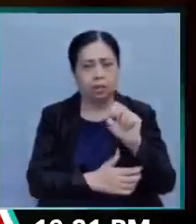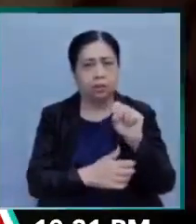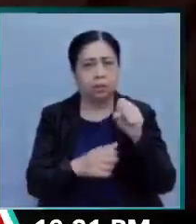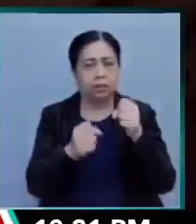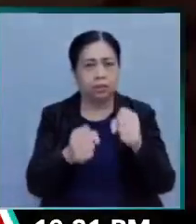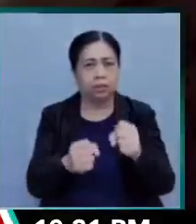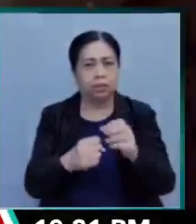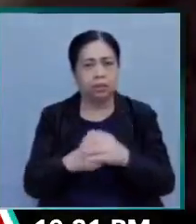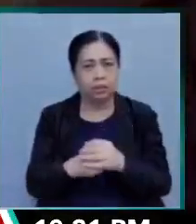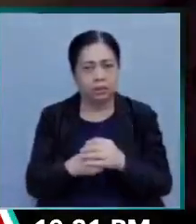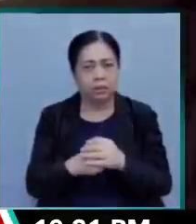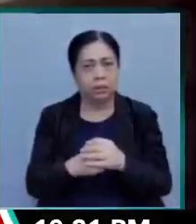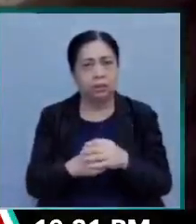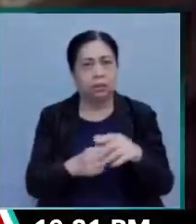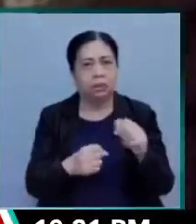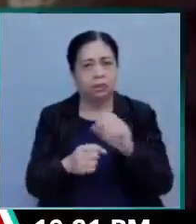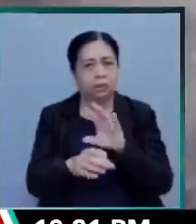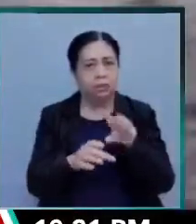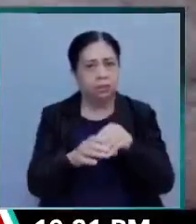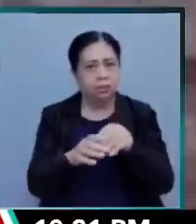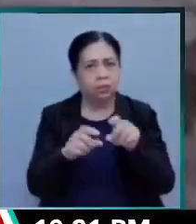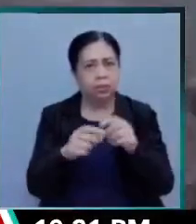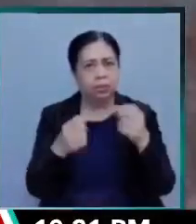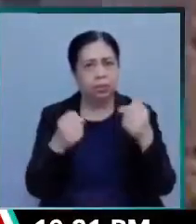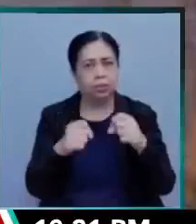Handa, sinamahan pa ng malalakas na